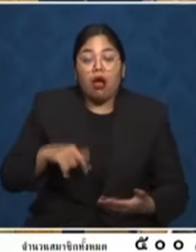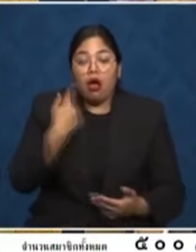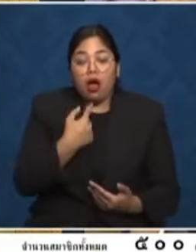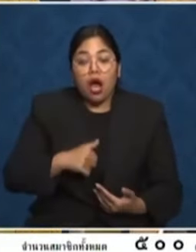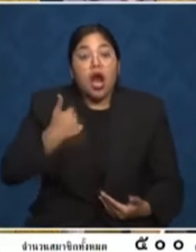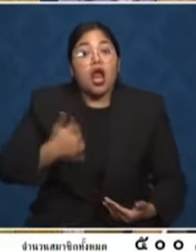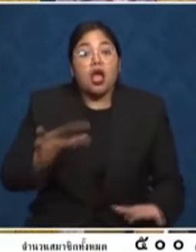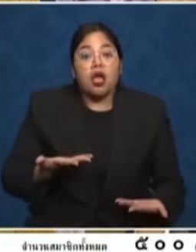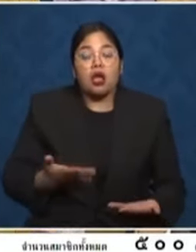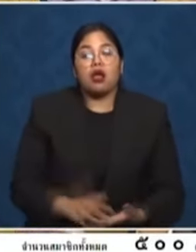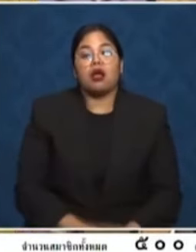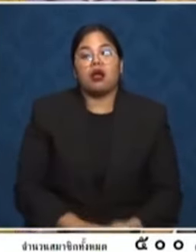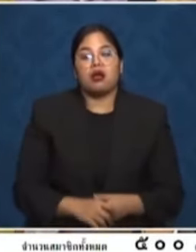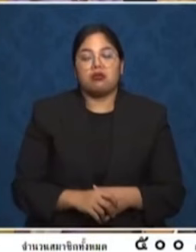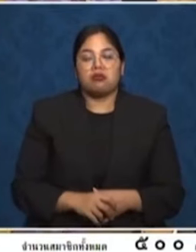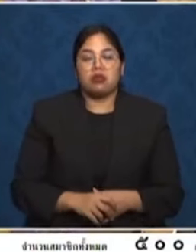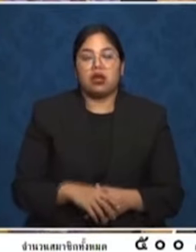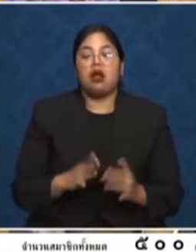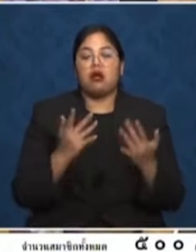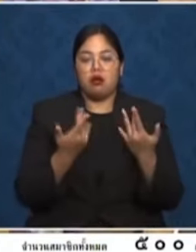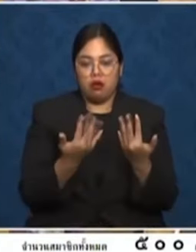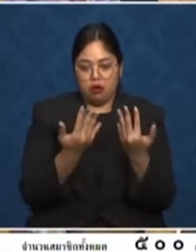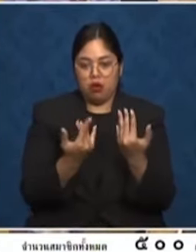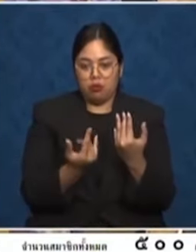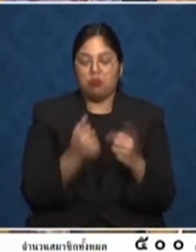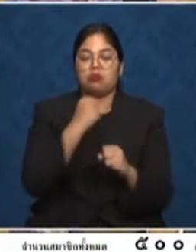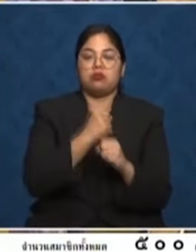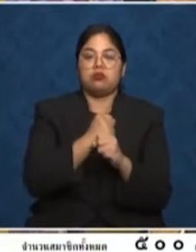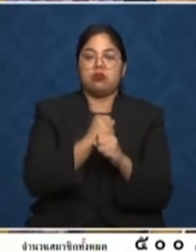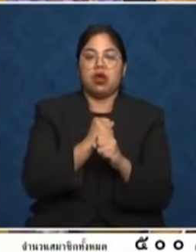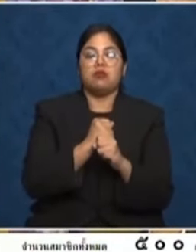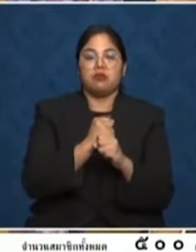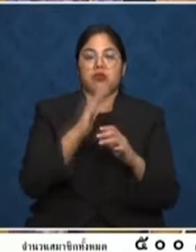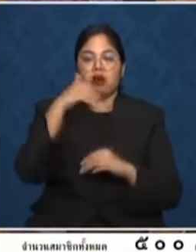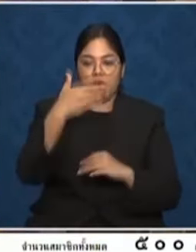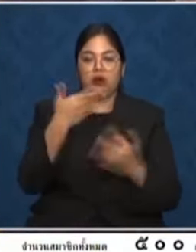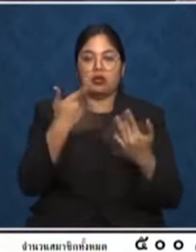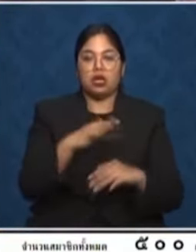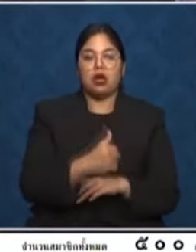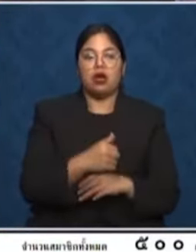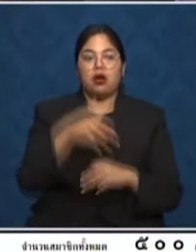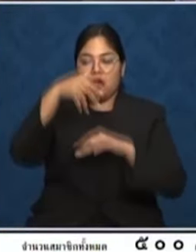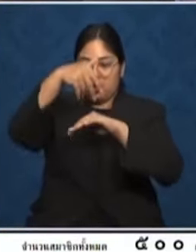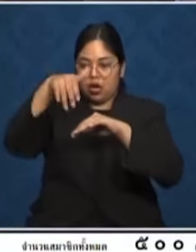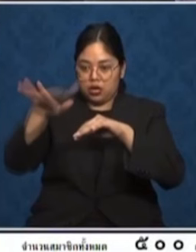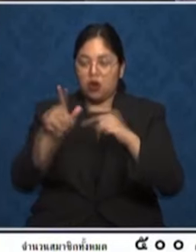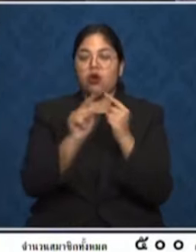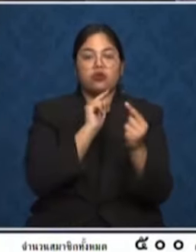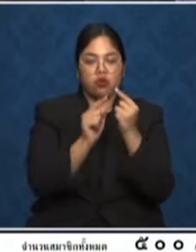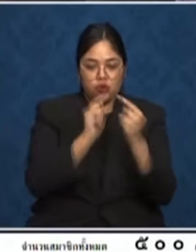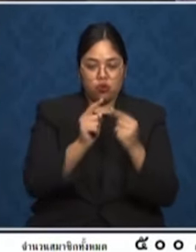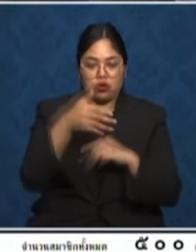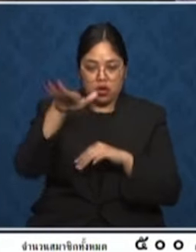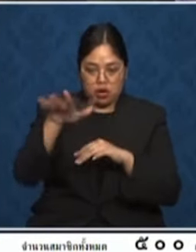ครัเดียผมทั้หนาธี่เสร็จนะครับ เจอข้นอกครับ ตอนไหนก็ได้ สำหรบผม landscapes pross john